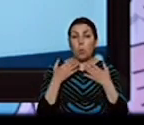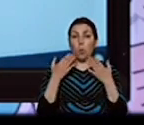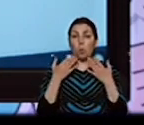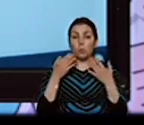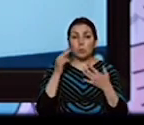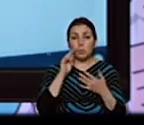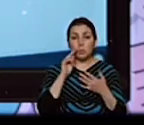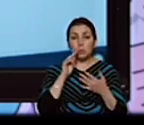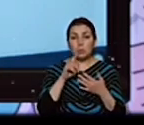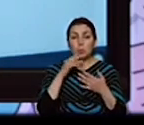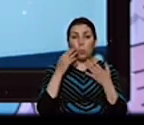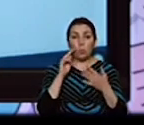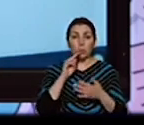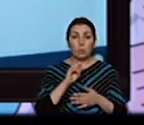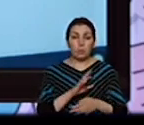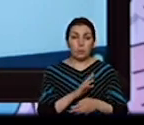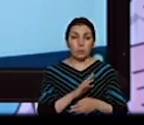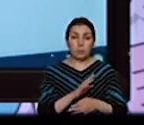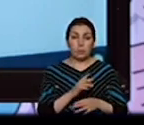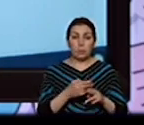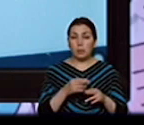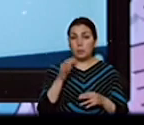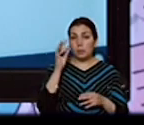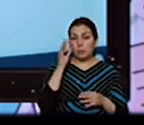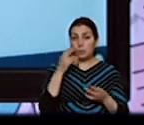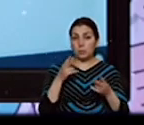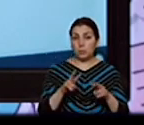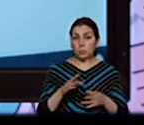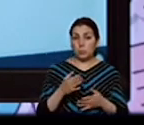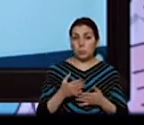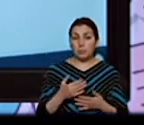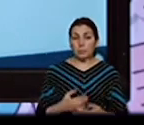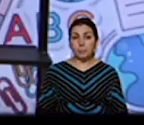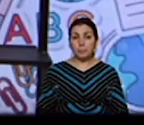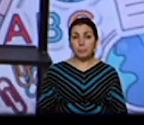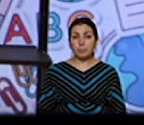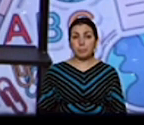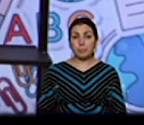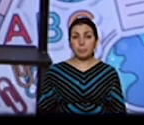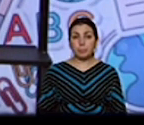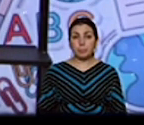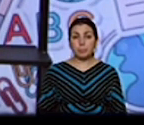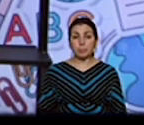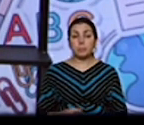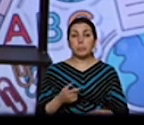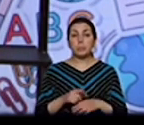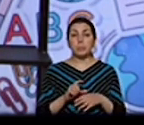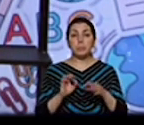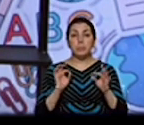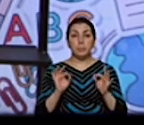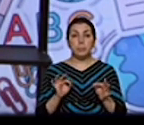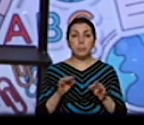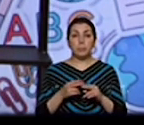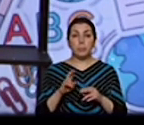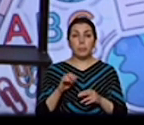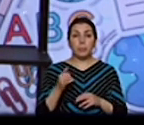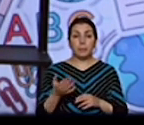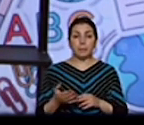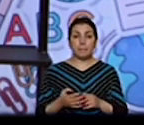o'qish darsida ham o'qib o'rgangan edingiz. Yodingizga tushdimi? Juda to'g'ri. Demak,